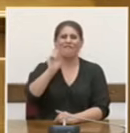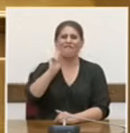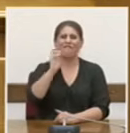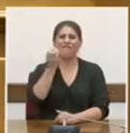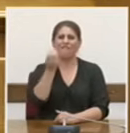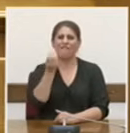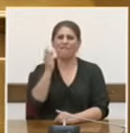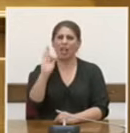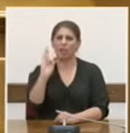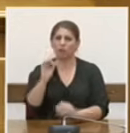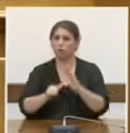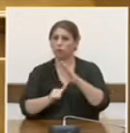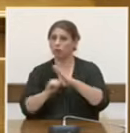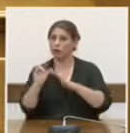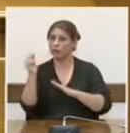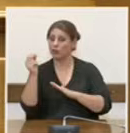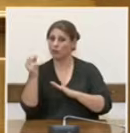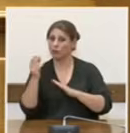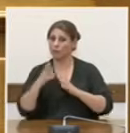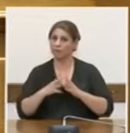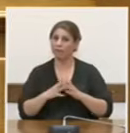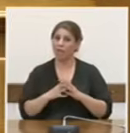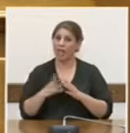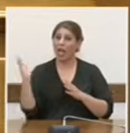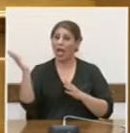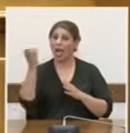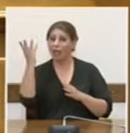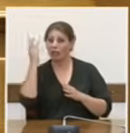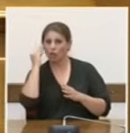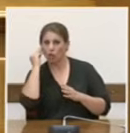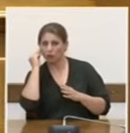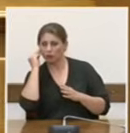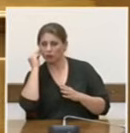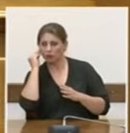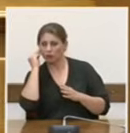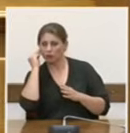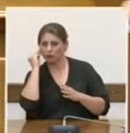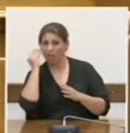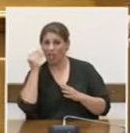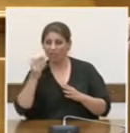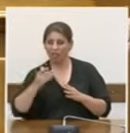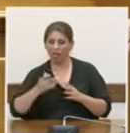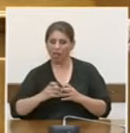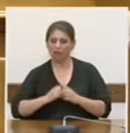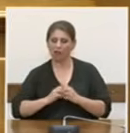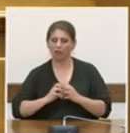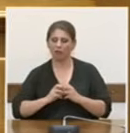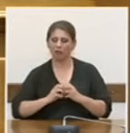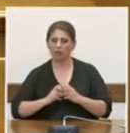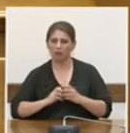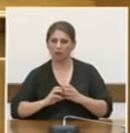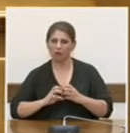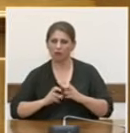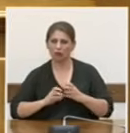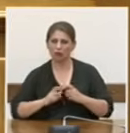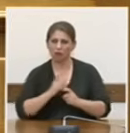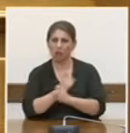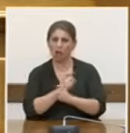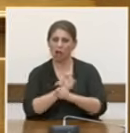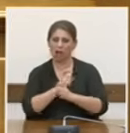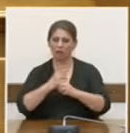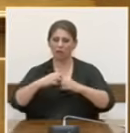Βουλής, αν τον άκουγε, θα έτριζαν τα κόκαλά του ακούγοντας αυτό, γιατί το δάκρυ